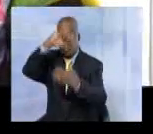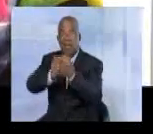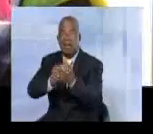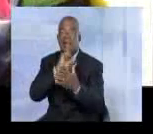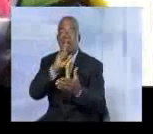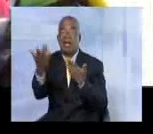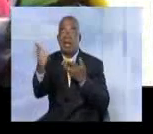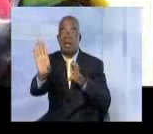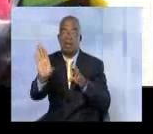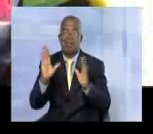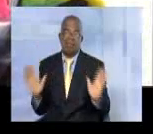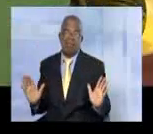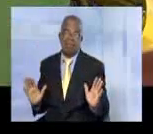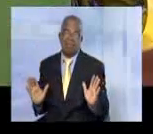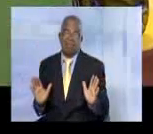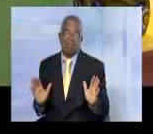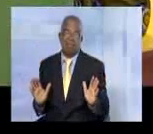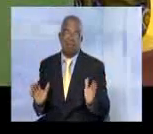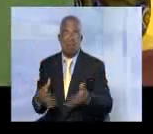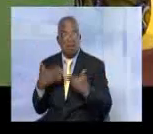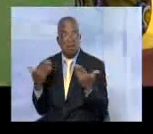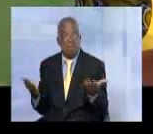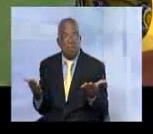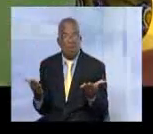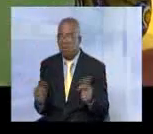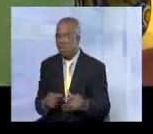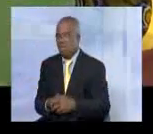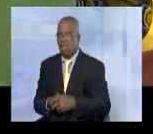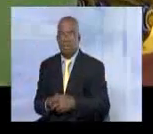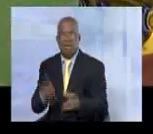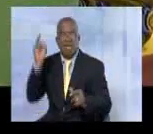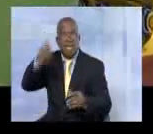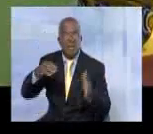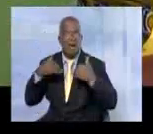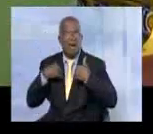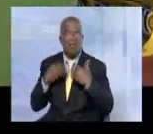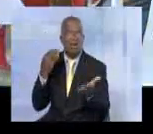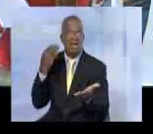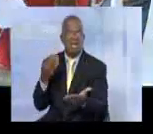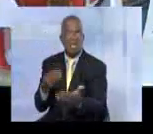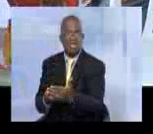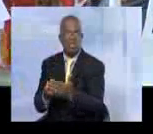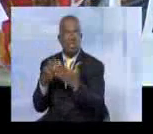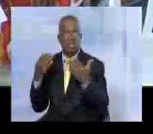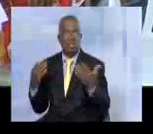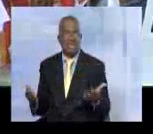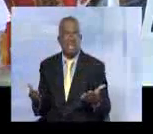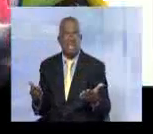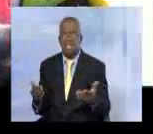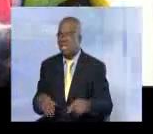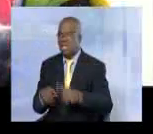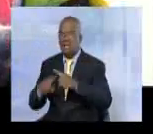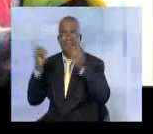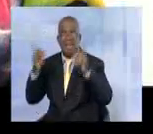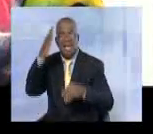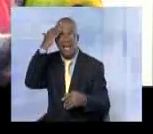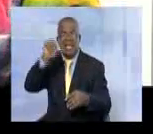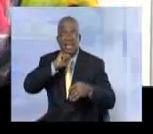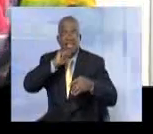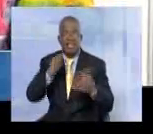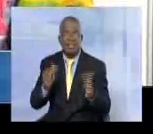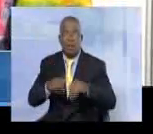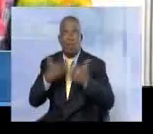des droits de son défunt mari. Aujourd'hui, elle trouve une oreille attentive à la faveur du Salon de la solidarité. Après le